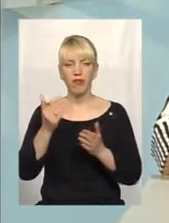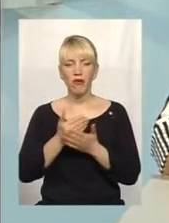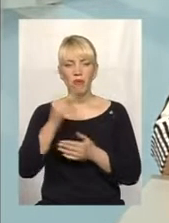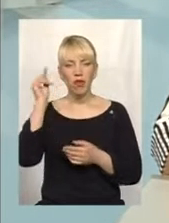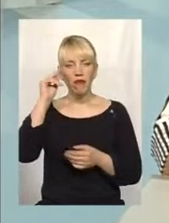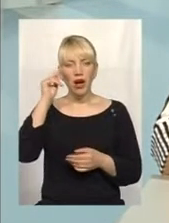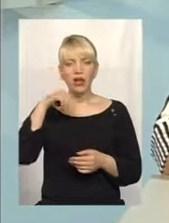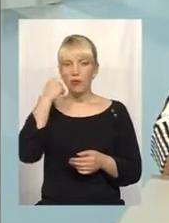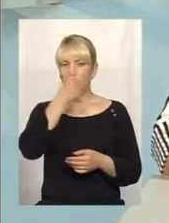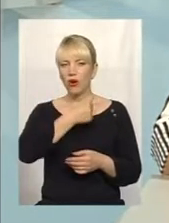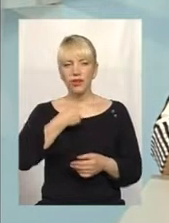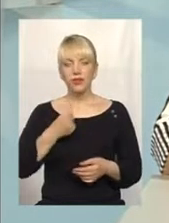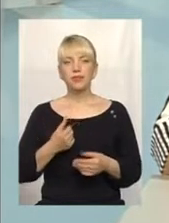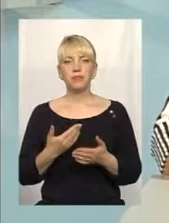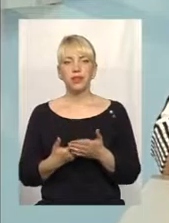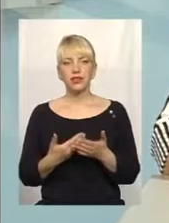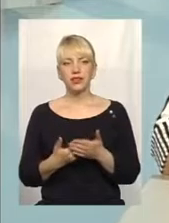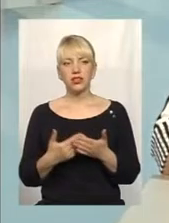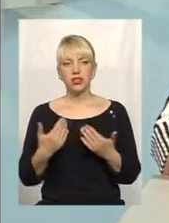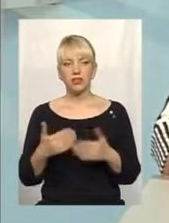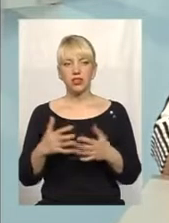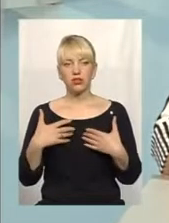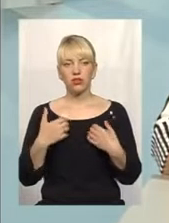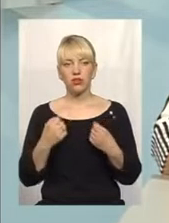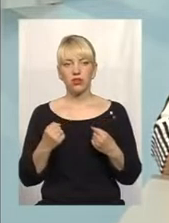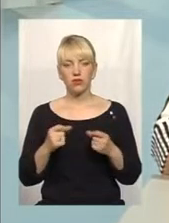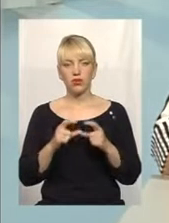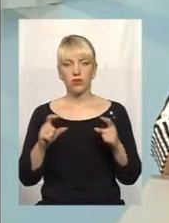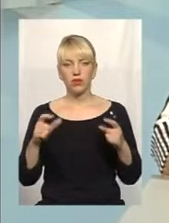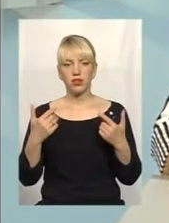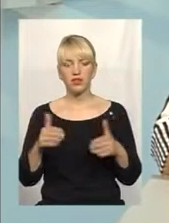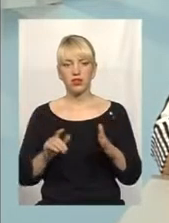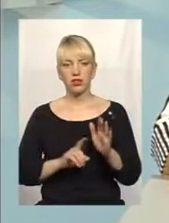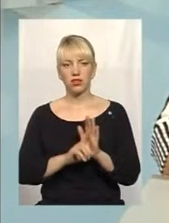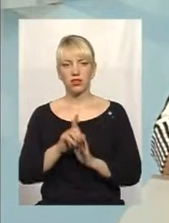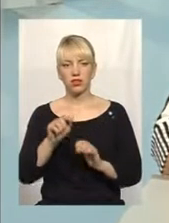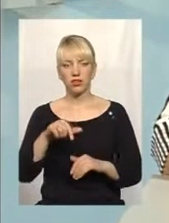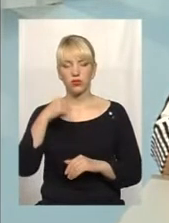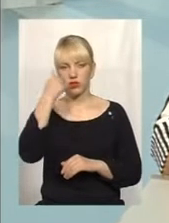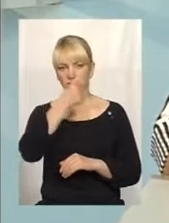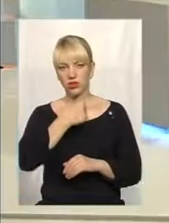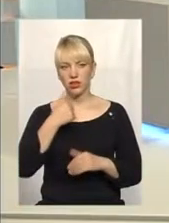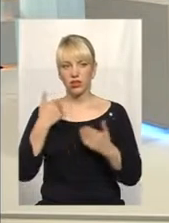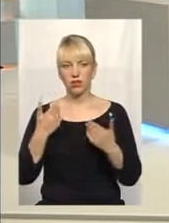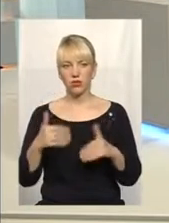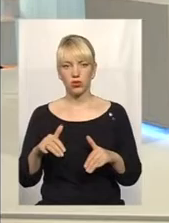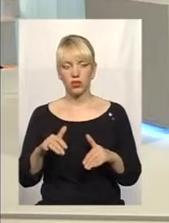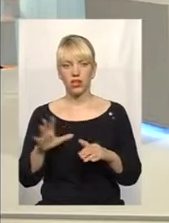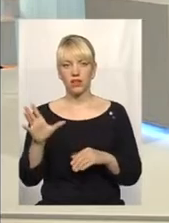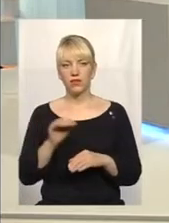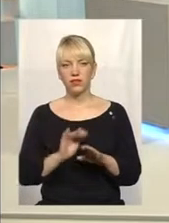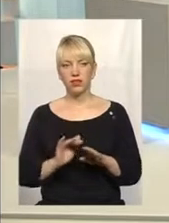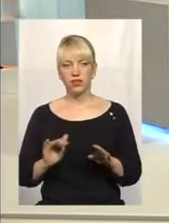році. Практично вже оздоровча кампанія вона стартувала. На сьогоднішній день вже всі